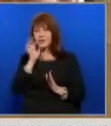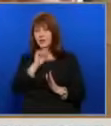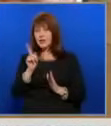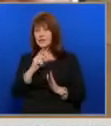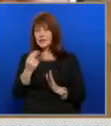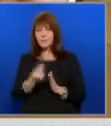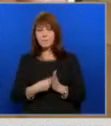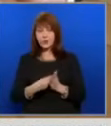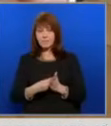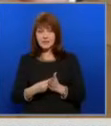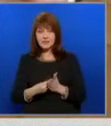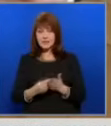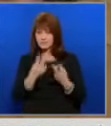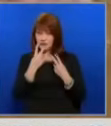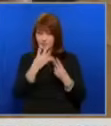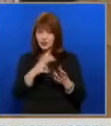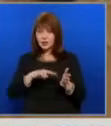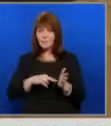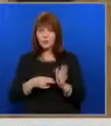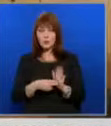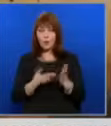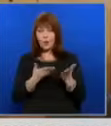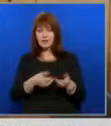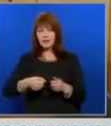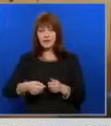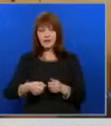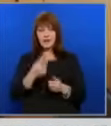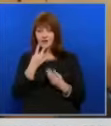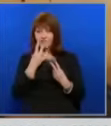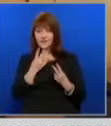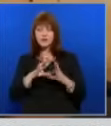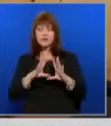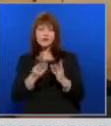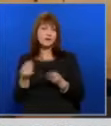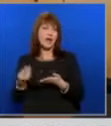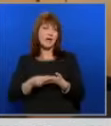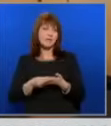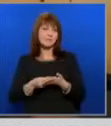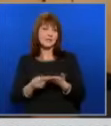проверил. Ето ги, прословутите протоколи. Ето, вижте, всичко е разписано.